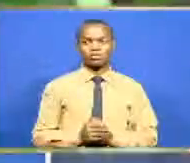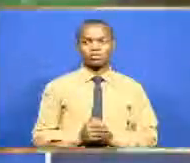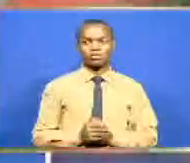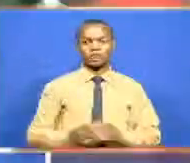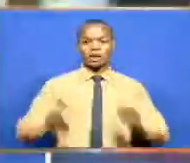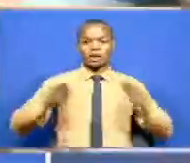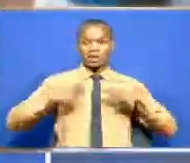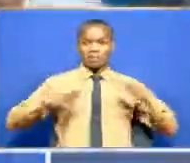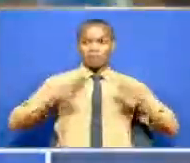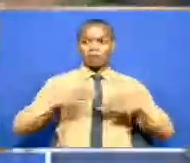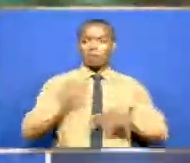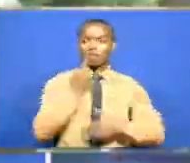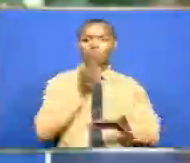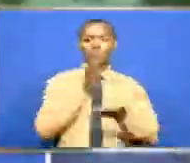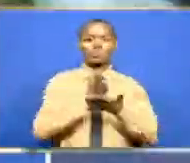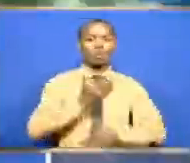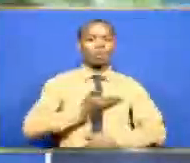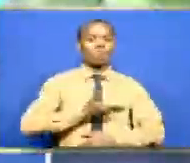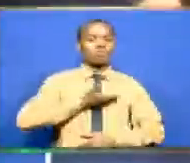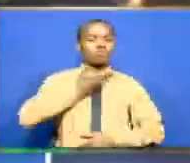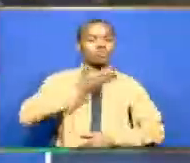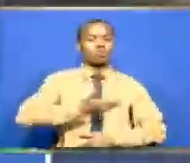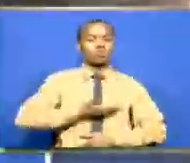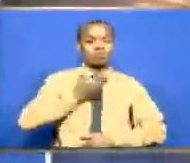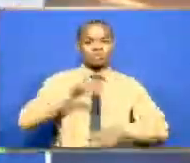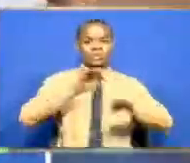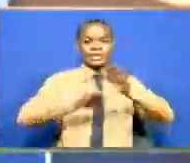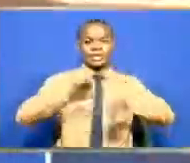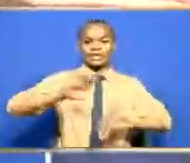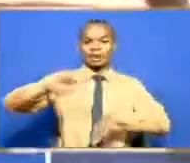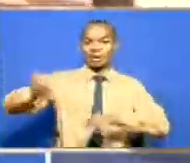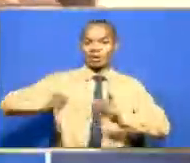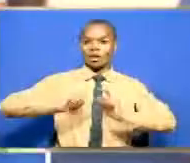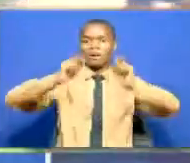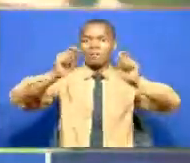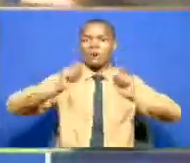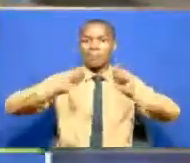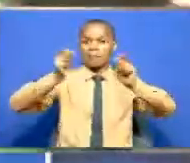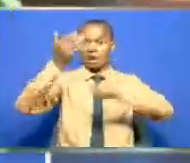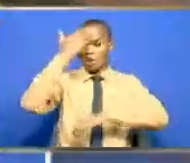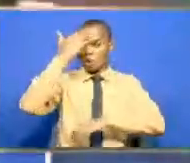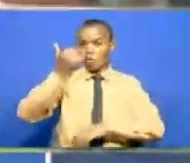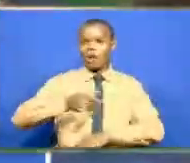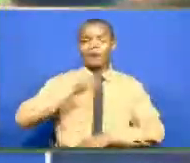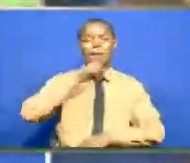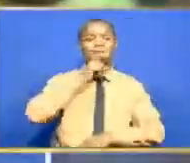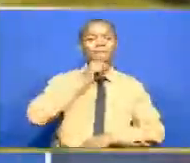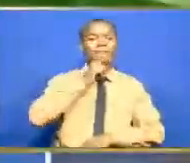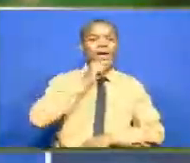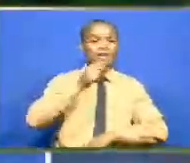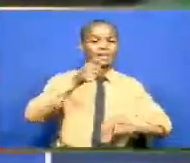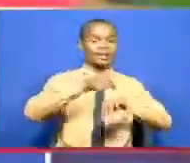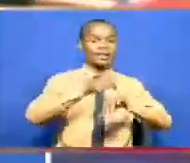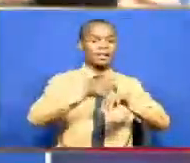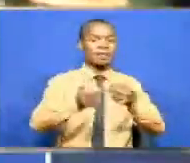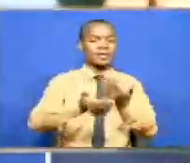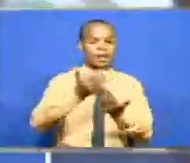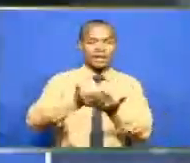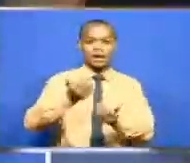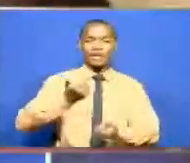Wakazi waliojawa na ghadhabu huko Kirinyaga waliandamana kupinga kitendo cha mwanaume mmoja ambaye badala ya kuwalinda wanawe wawili wa